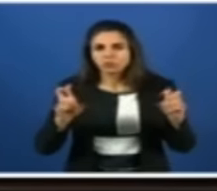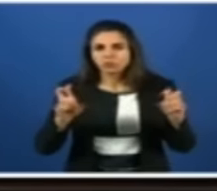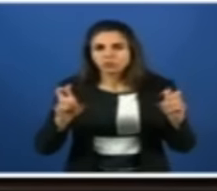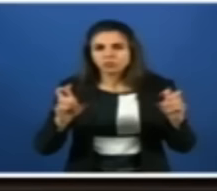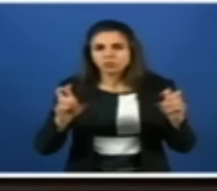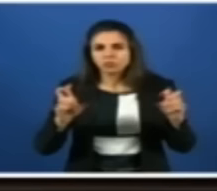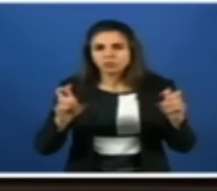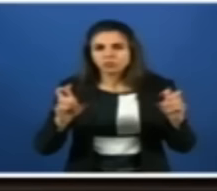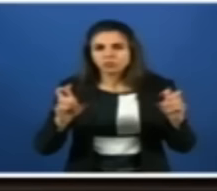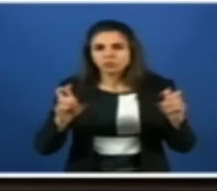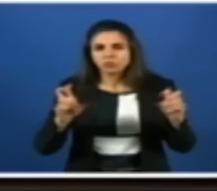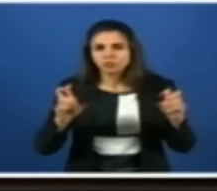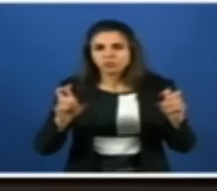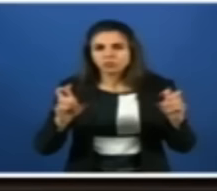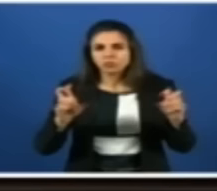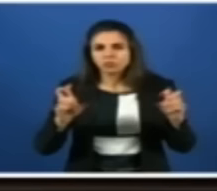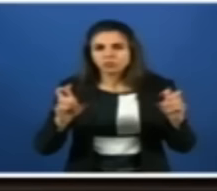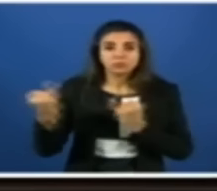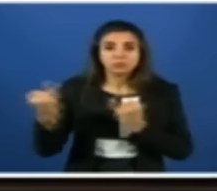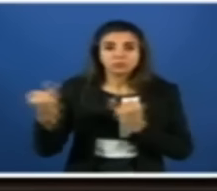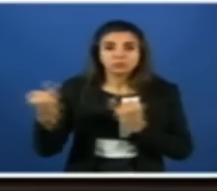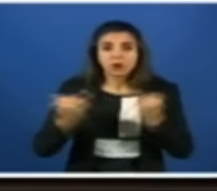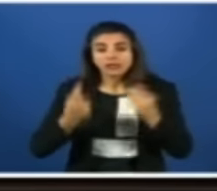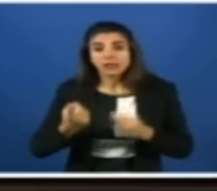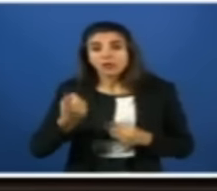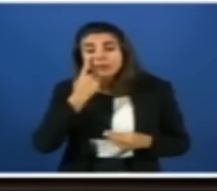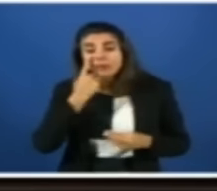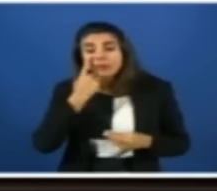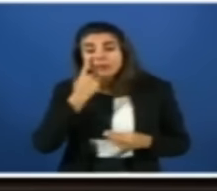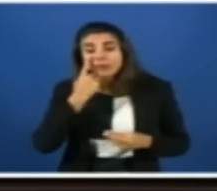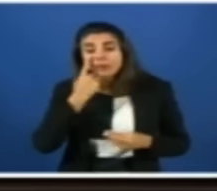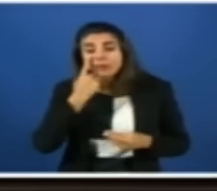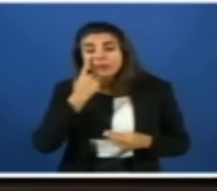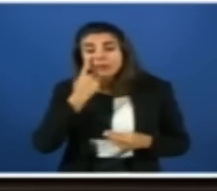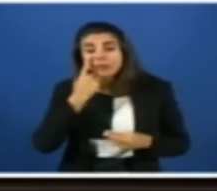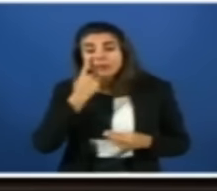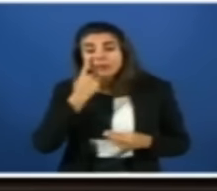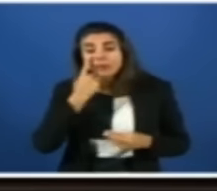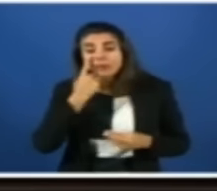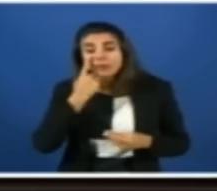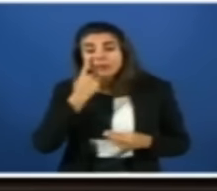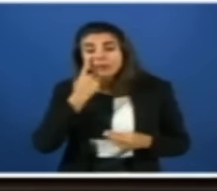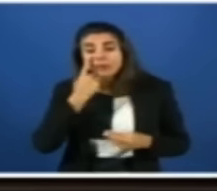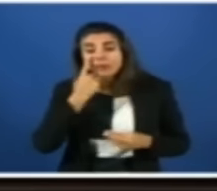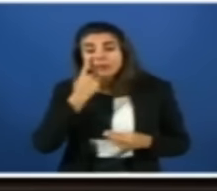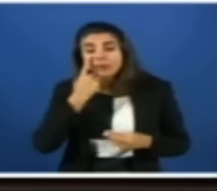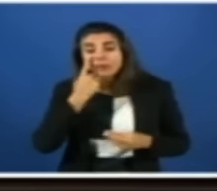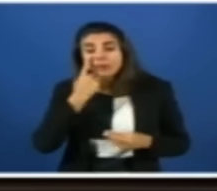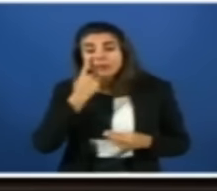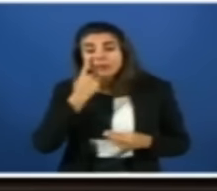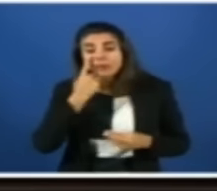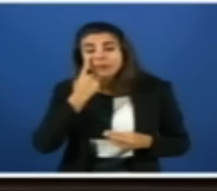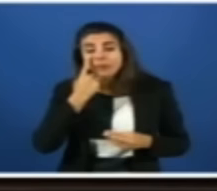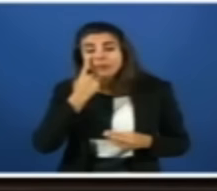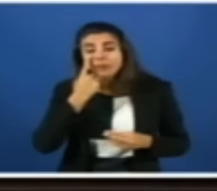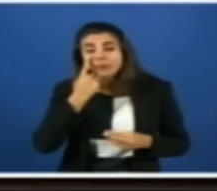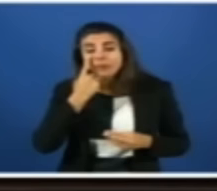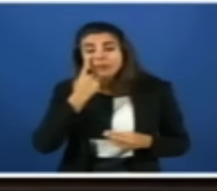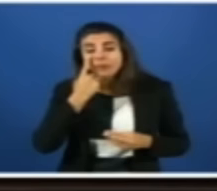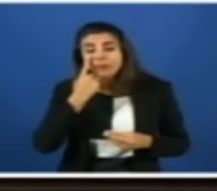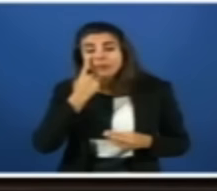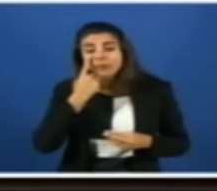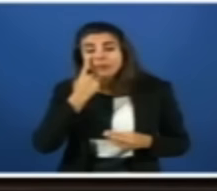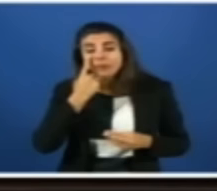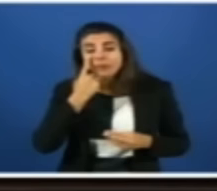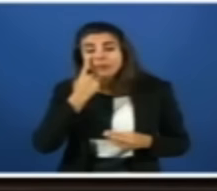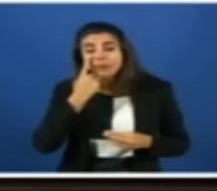kapsamlı değerlendirmeler yaptık. Hükümetimizin gerek terörle mücadele, gerekse